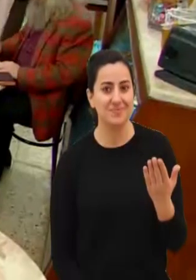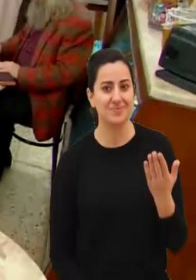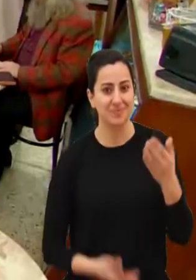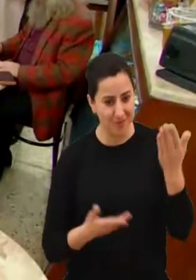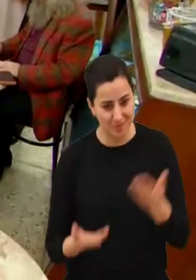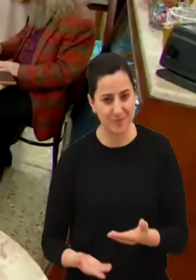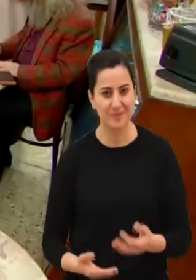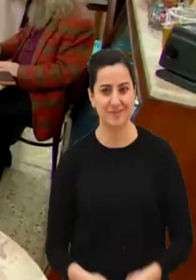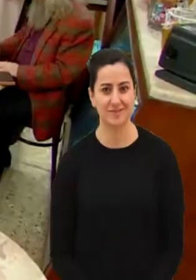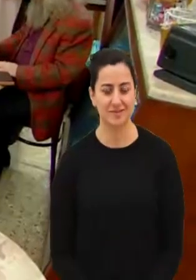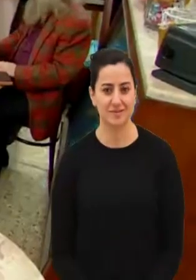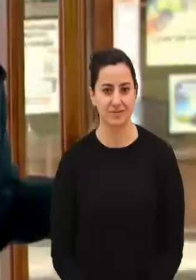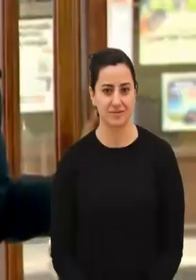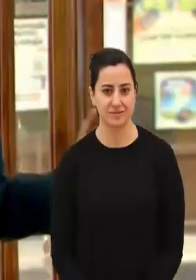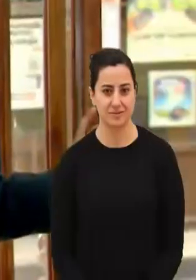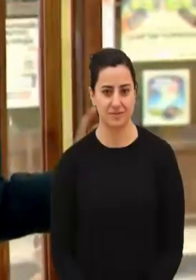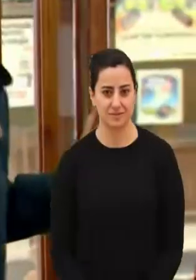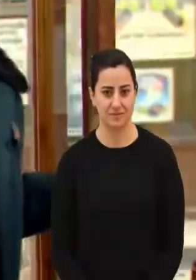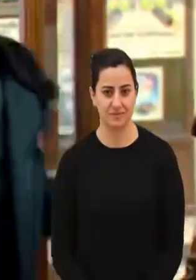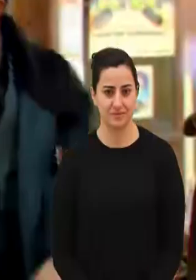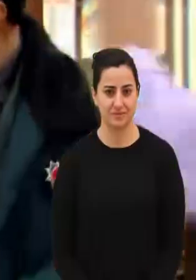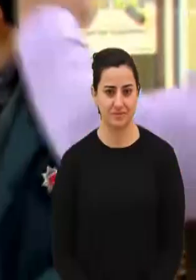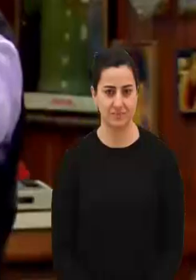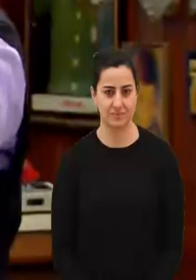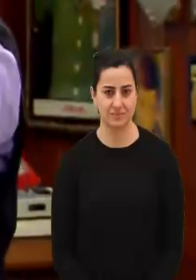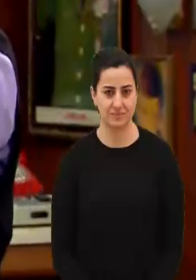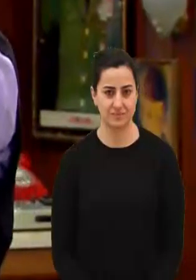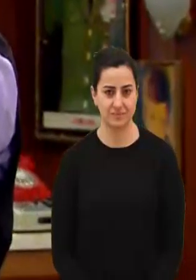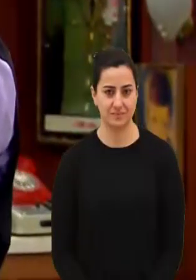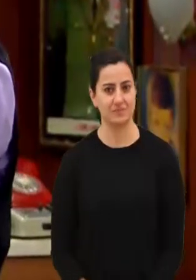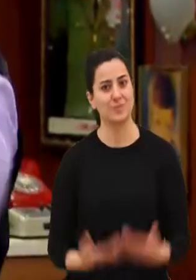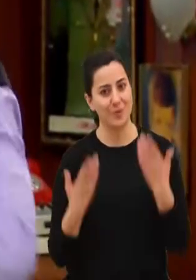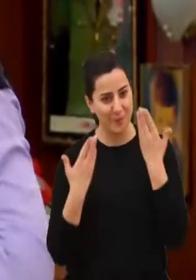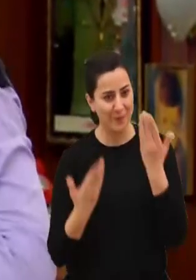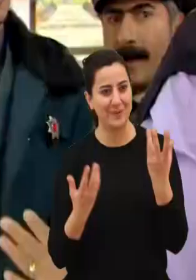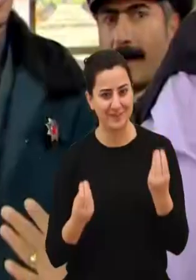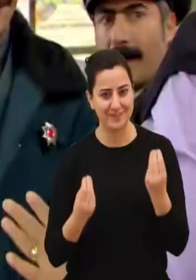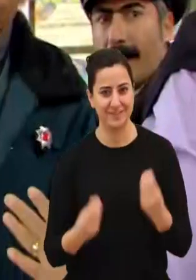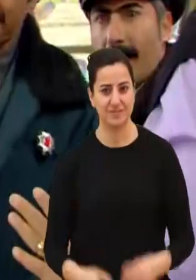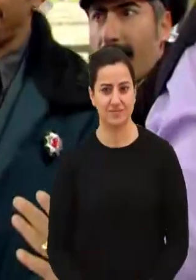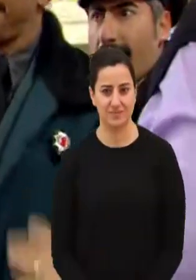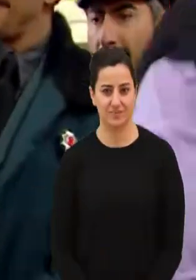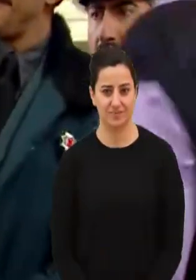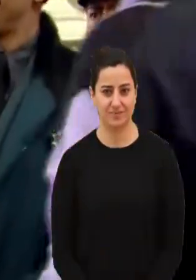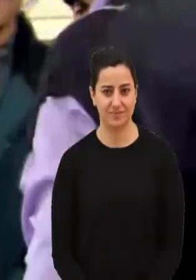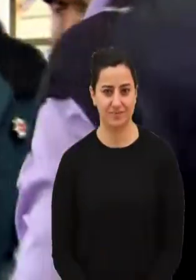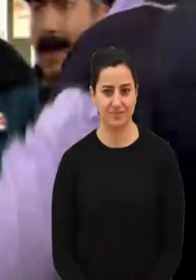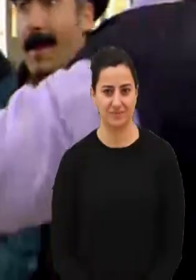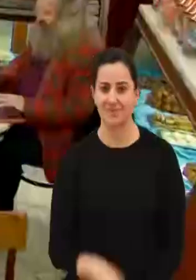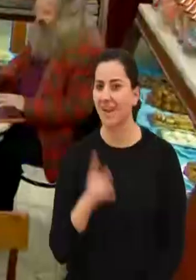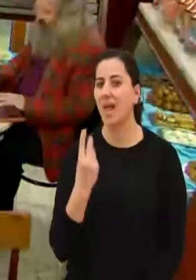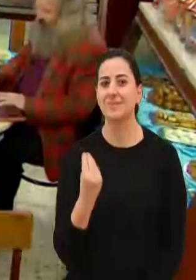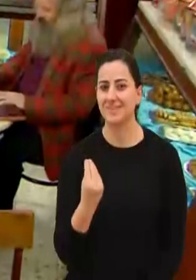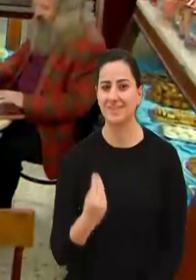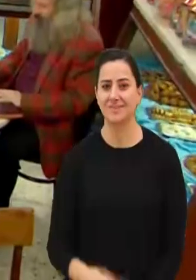Gelebilir misiniz? Ucuk gelebilir misiniz? Geldik zaten. Geldik burada. Evet. Evet. Görüyorum. Hoş geldiniz. Ne yapıyorsunuz? Ne yapalım be? Aynı bu ya. Sen ne yaparsın?